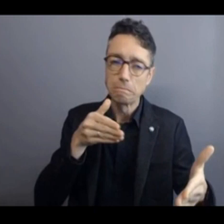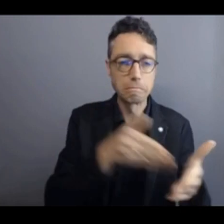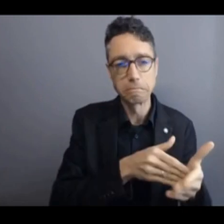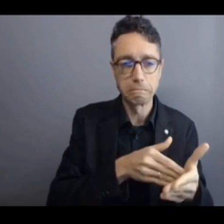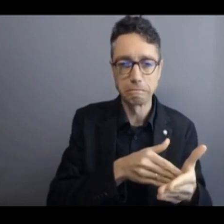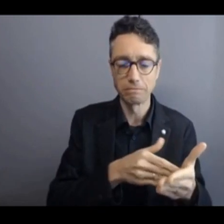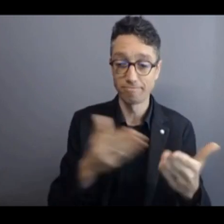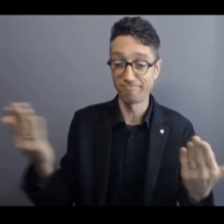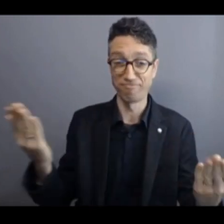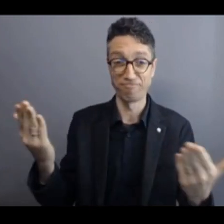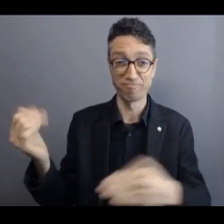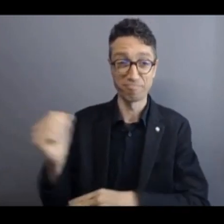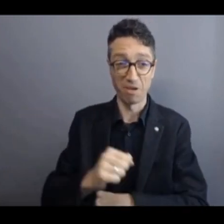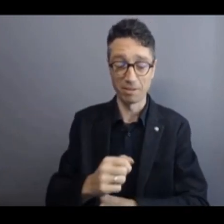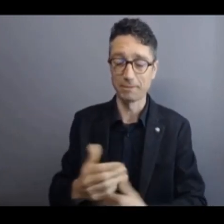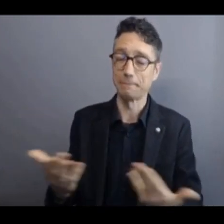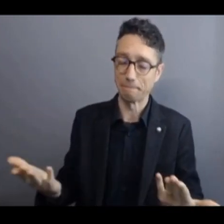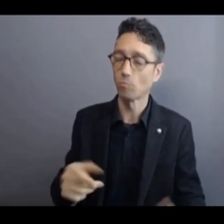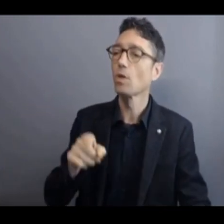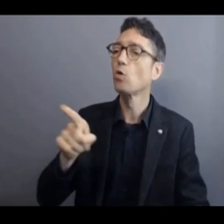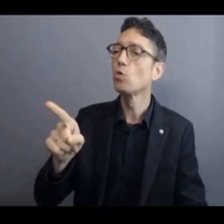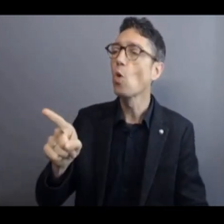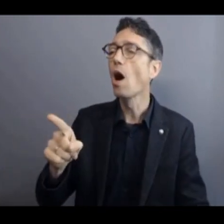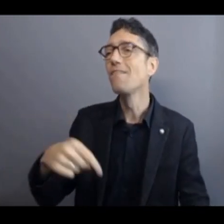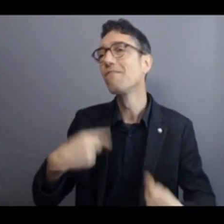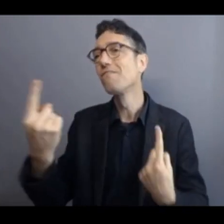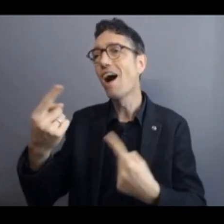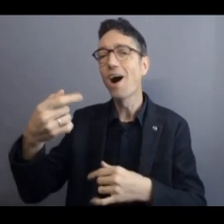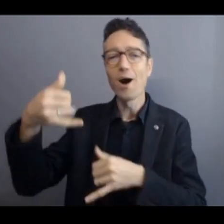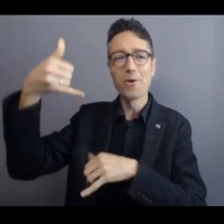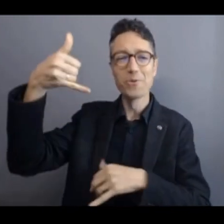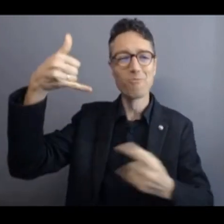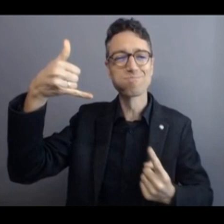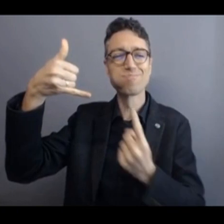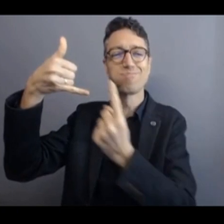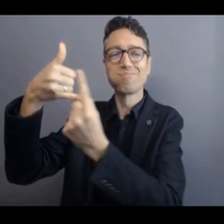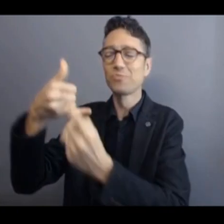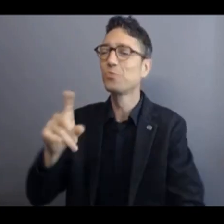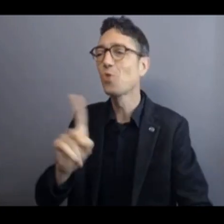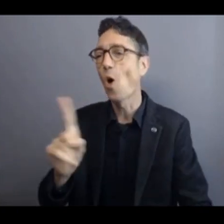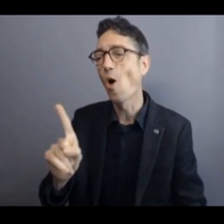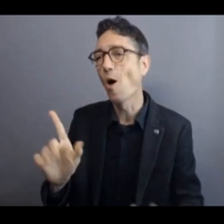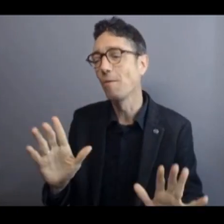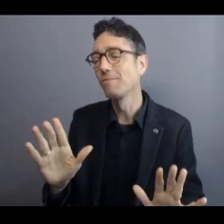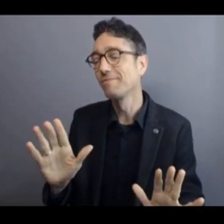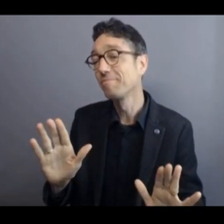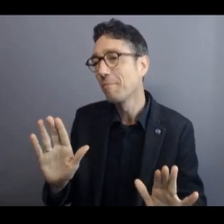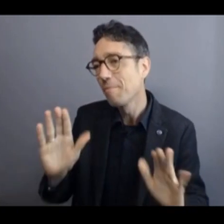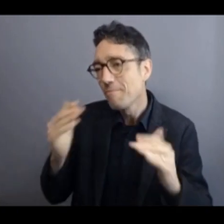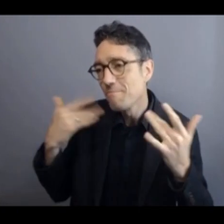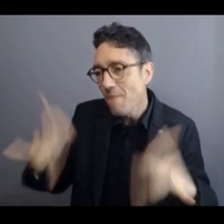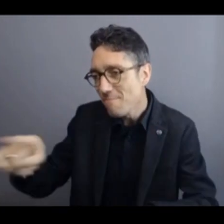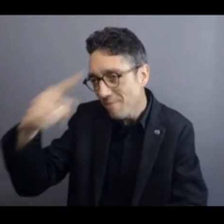tu étais néanmoins optimiste tout à l'heure, mais est-ce que tu trouves que la mobilité a évolué assez vite et